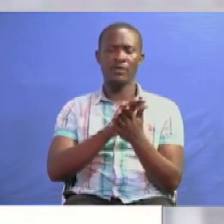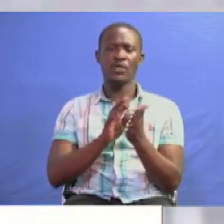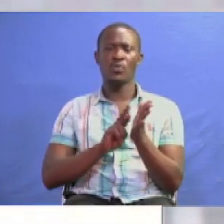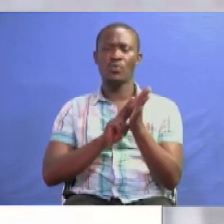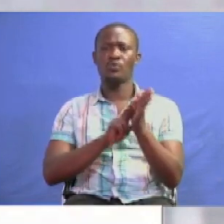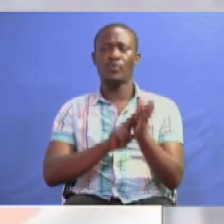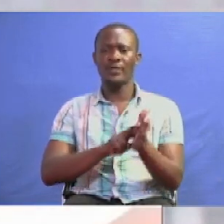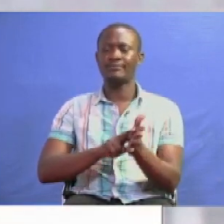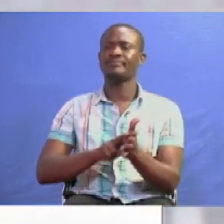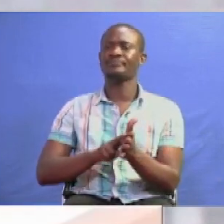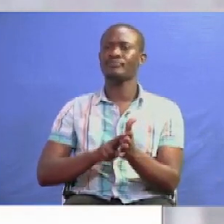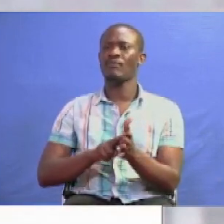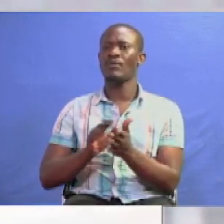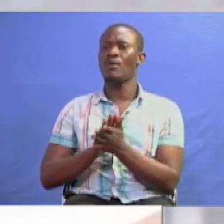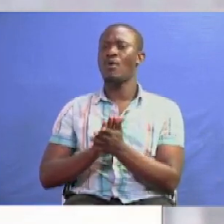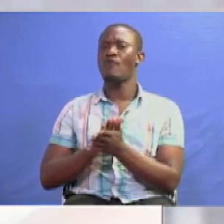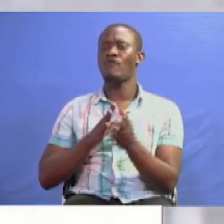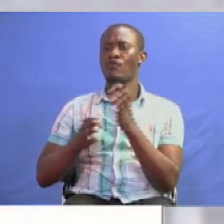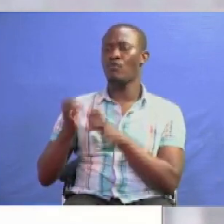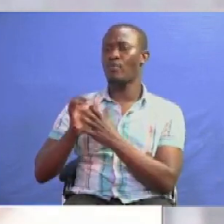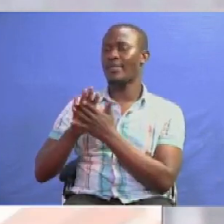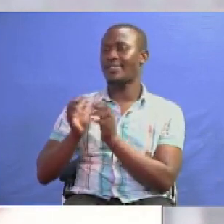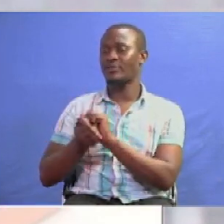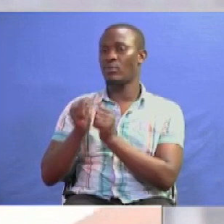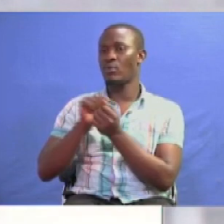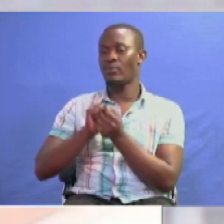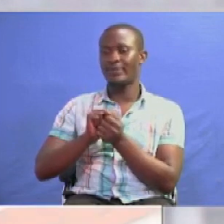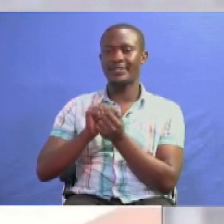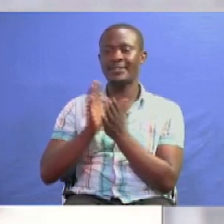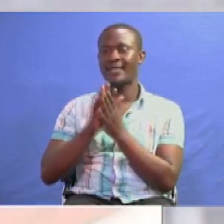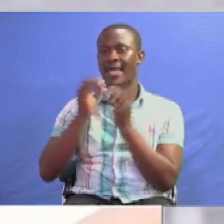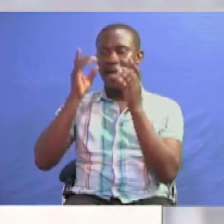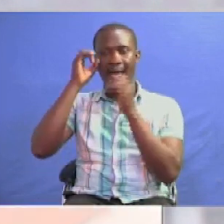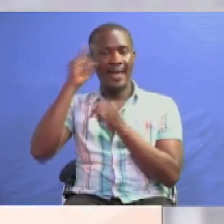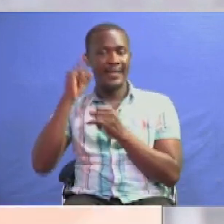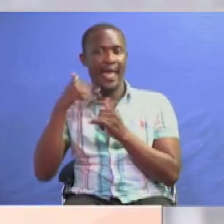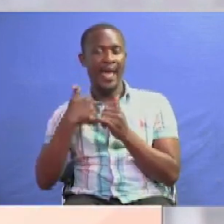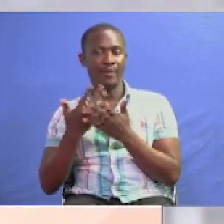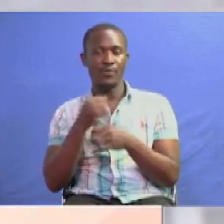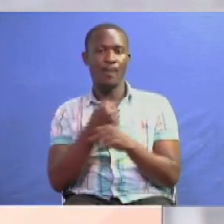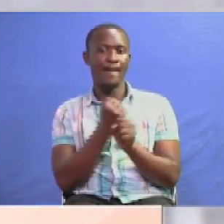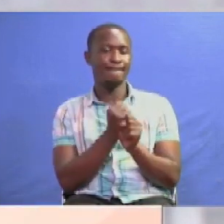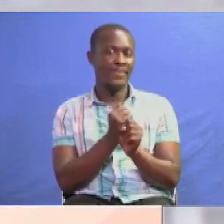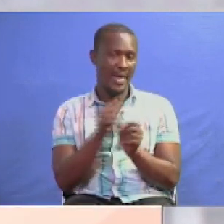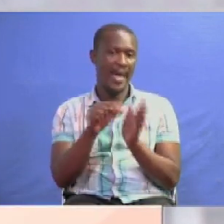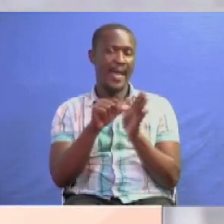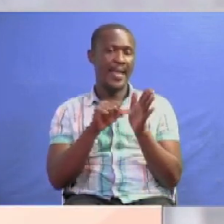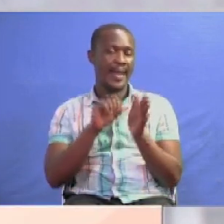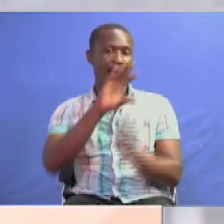wa kiuchumi kati ya mataifa ya Kiafrika na kubadilishana maarifa baina ya waundaji sera Afrika. Aidha,